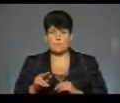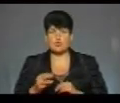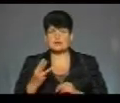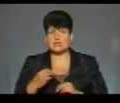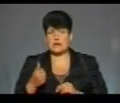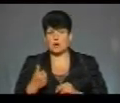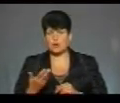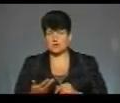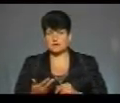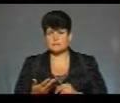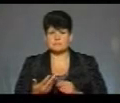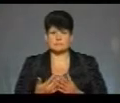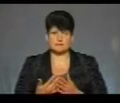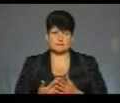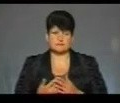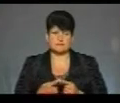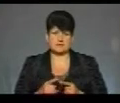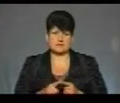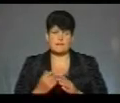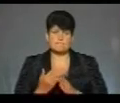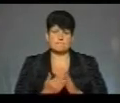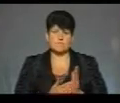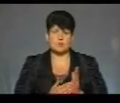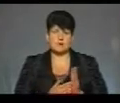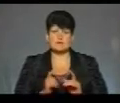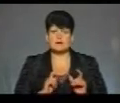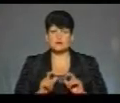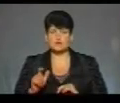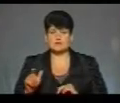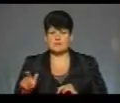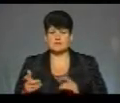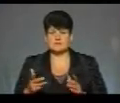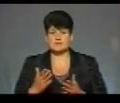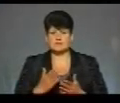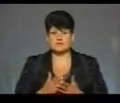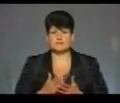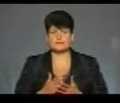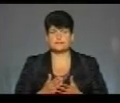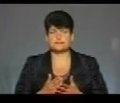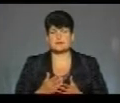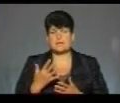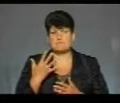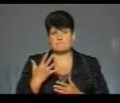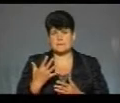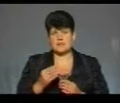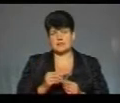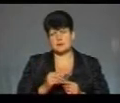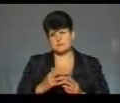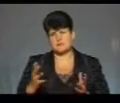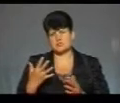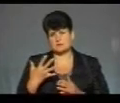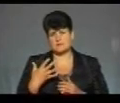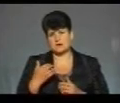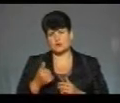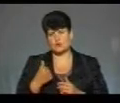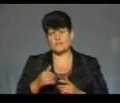3 роки, наприклад, це така програма як для студентів, так, які перебувають 5 і понад 5 років на